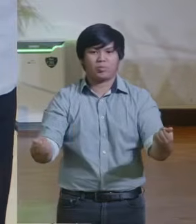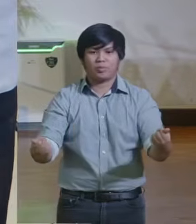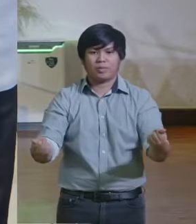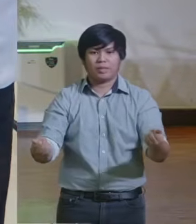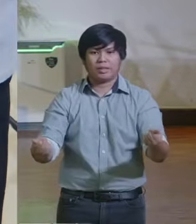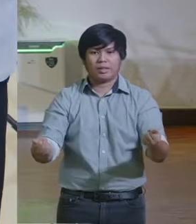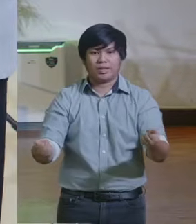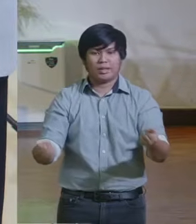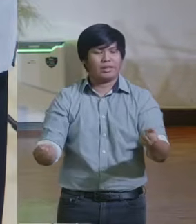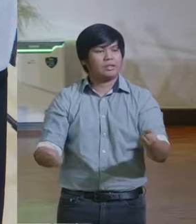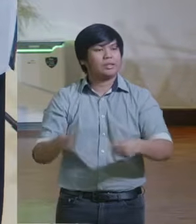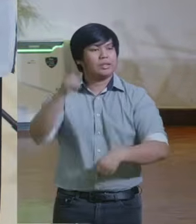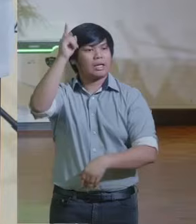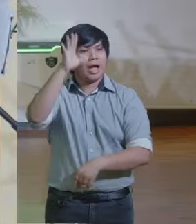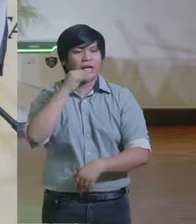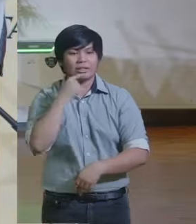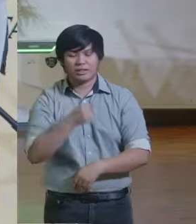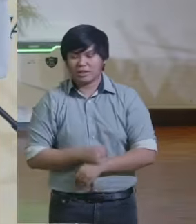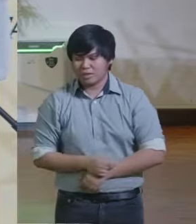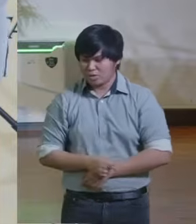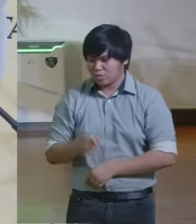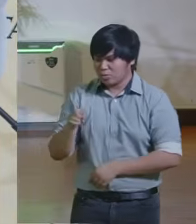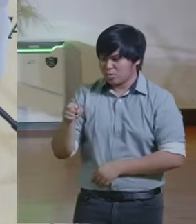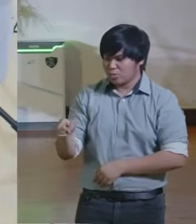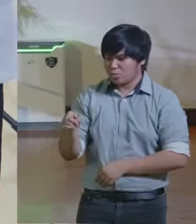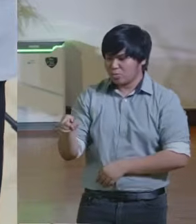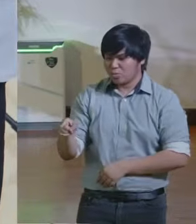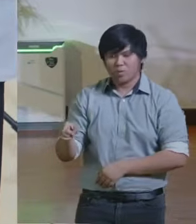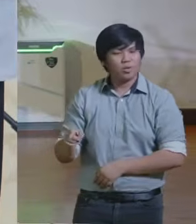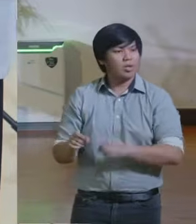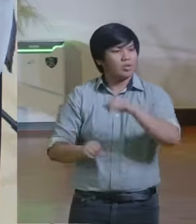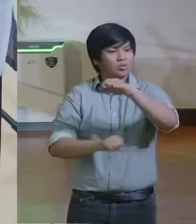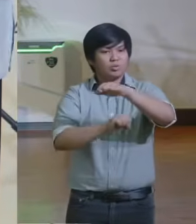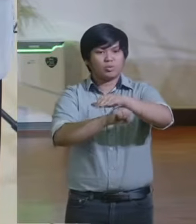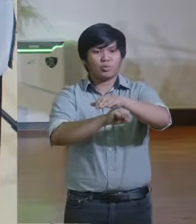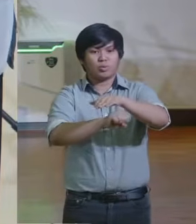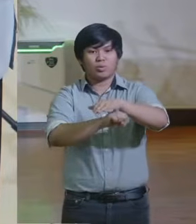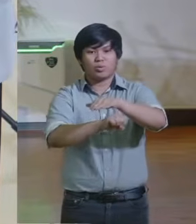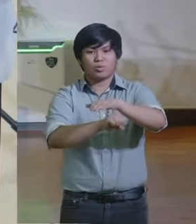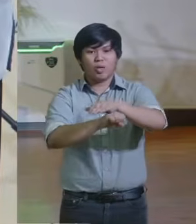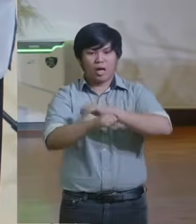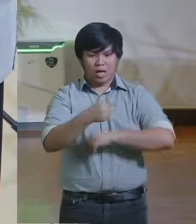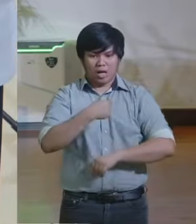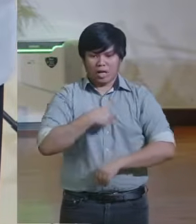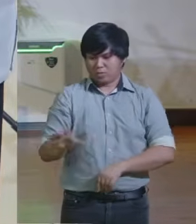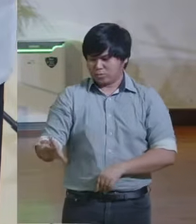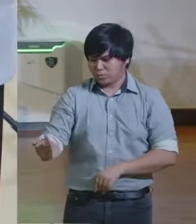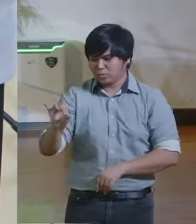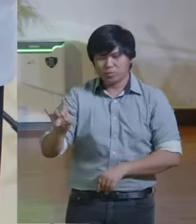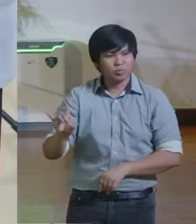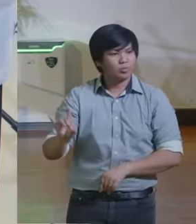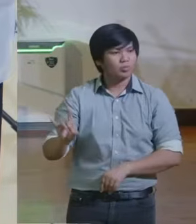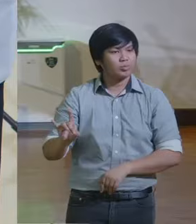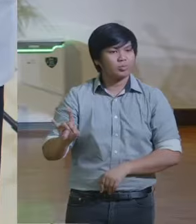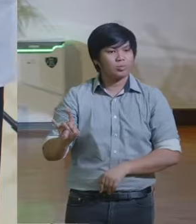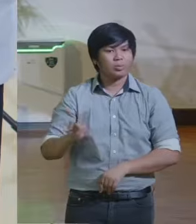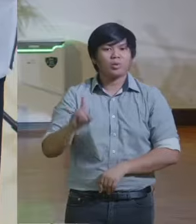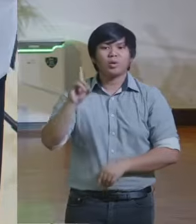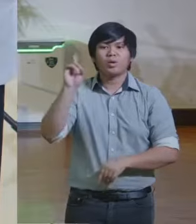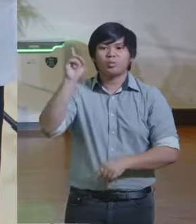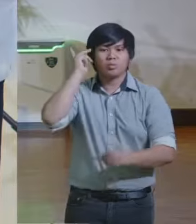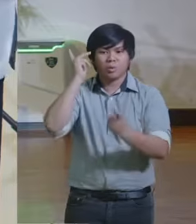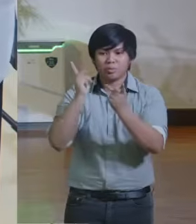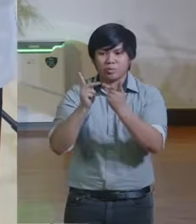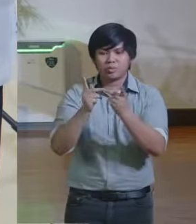kay Ananias, "Go, for he," si Saul, "is a chosen instrument of mine to carry my